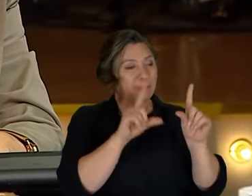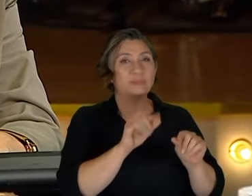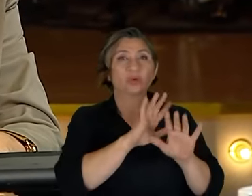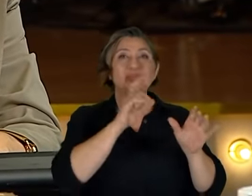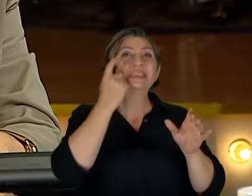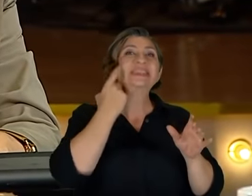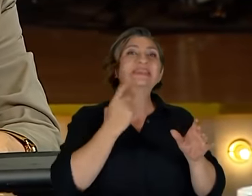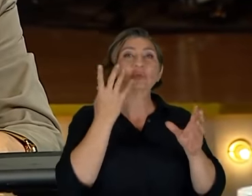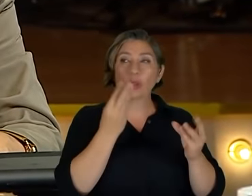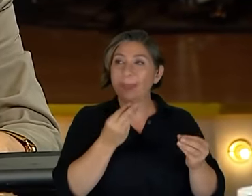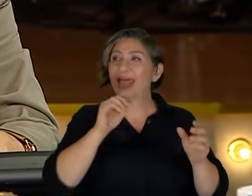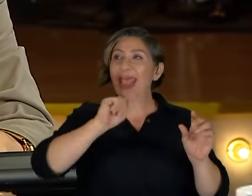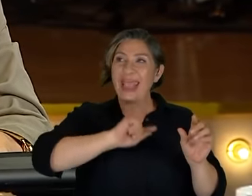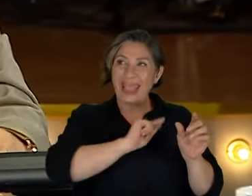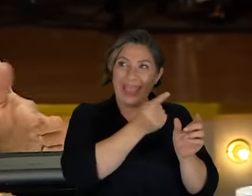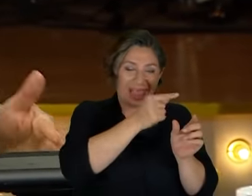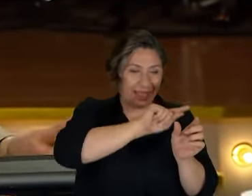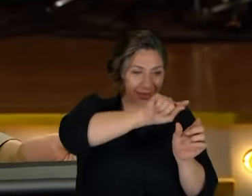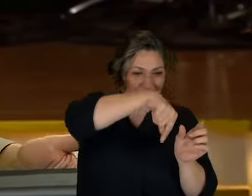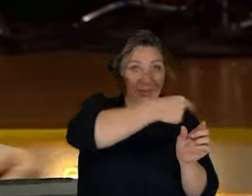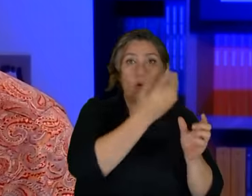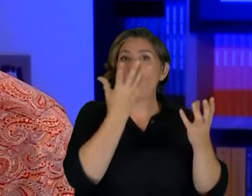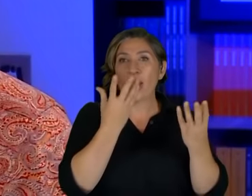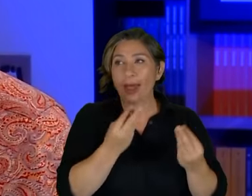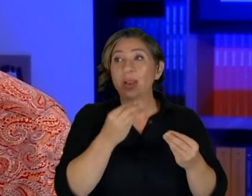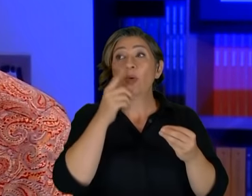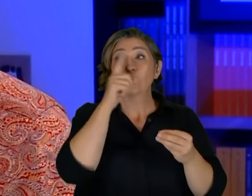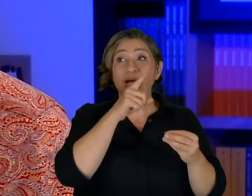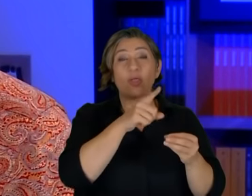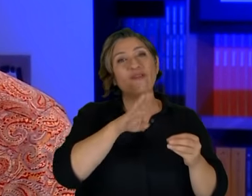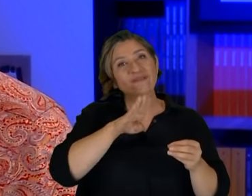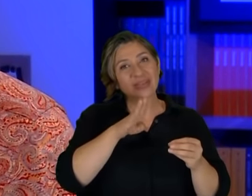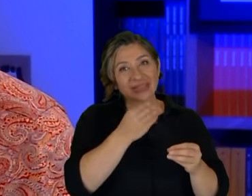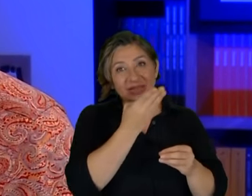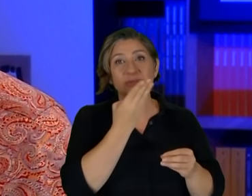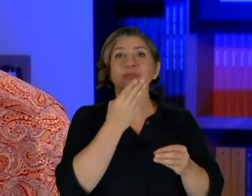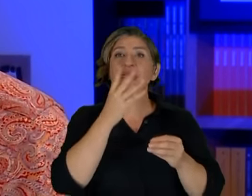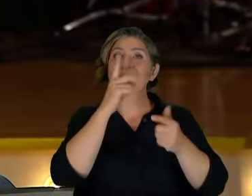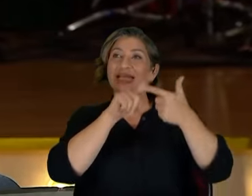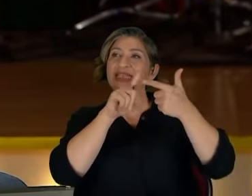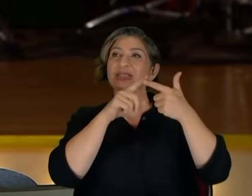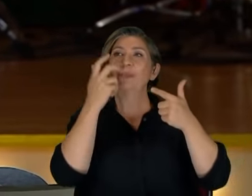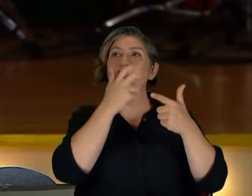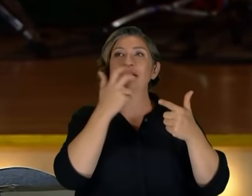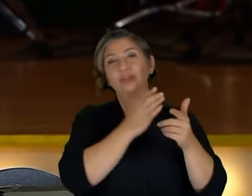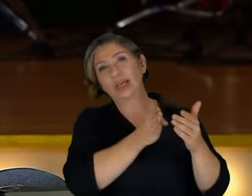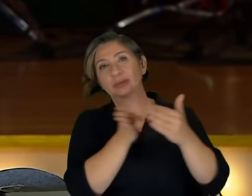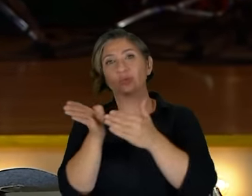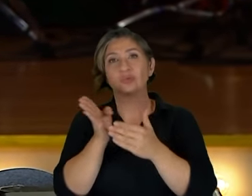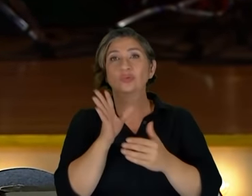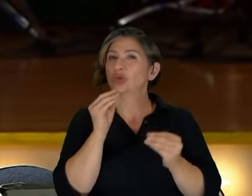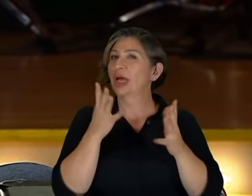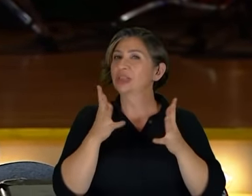Yani çizilmiş olabilir ya da iğneyi atlatıyor olabilir. Dolayısıyla ondan vazgeçip ikinci parçaya geçiyorsun. Evet. Doğru. Evet.